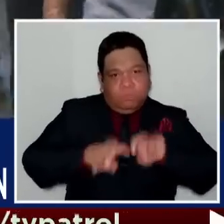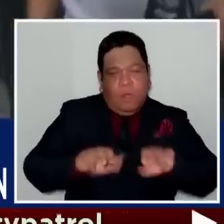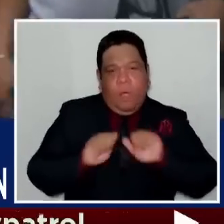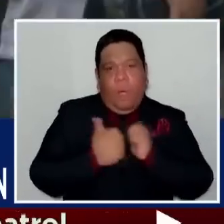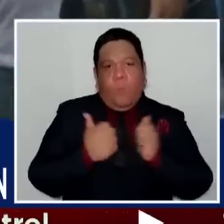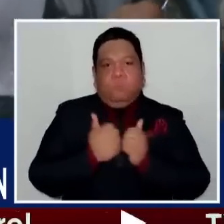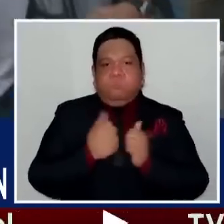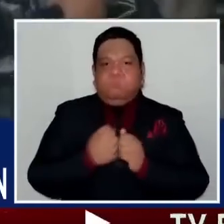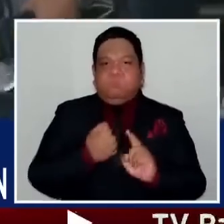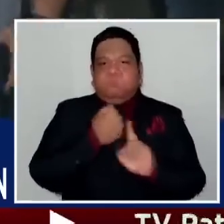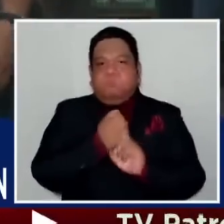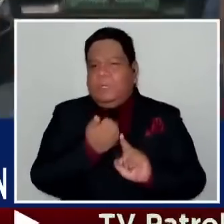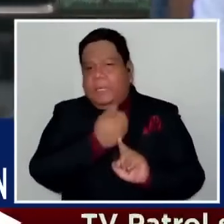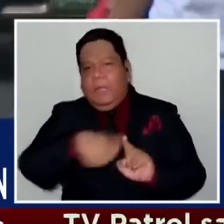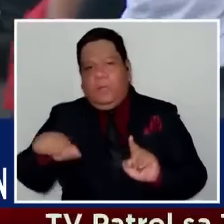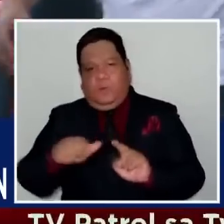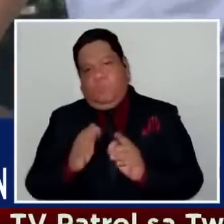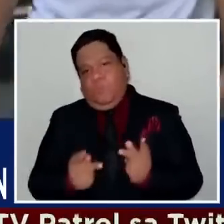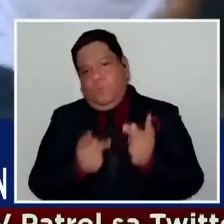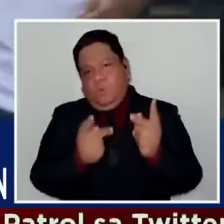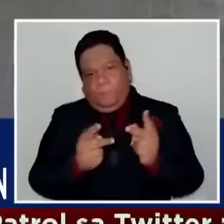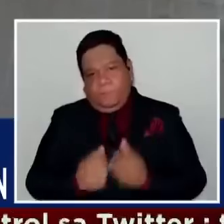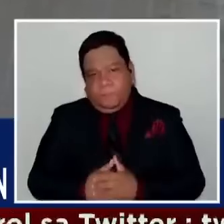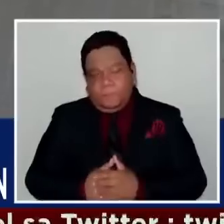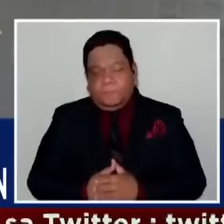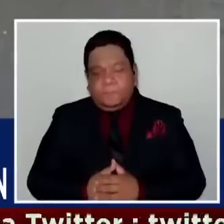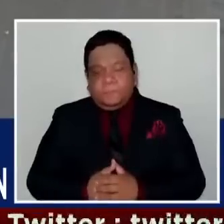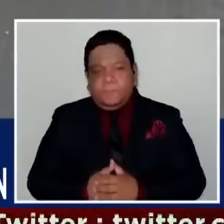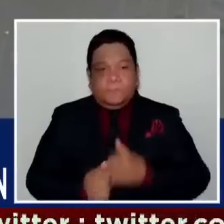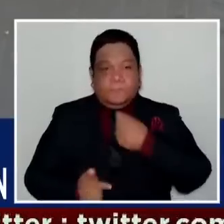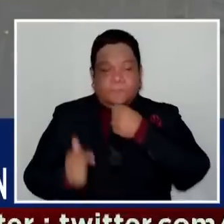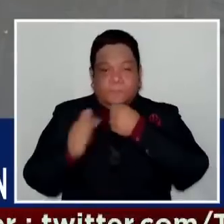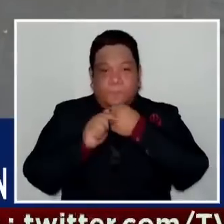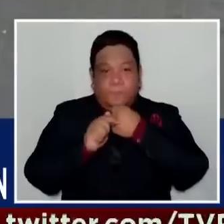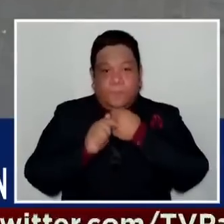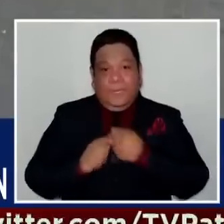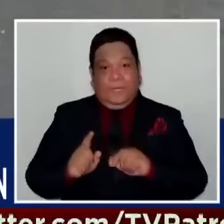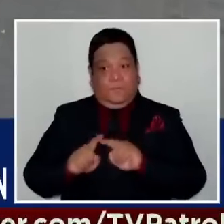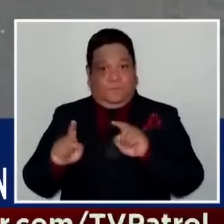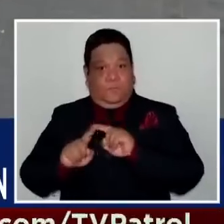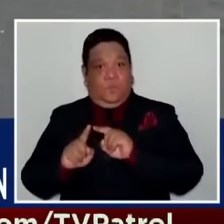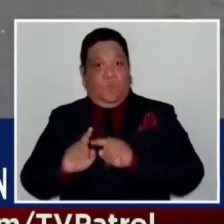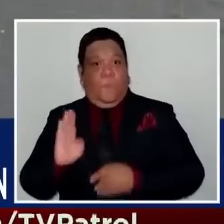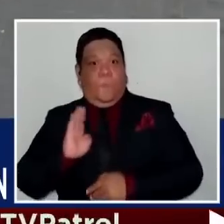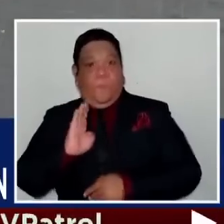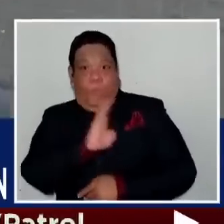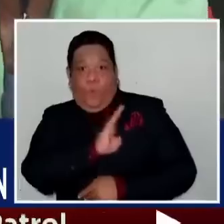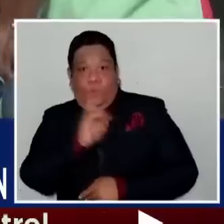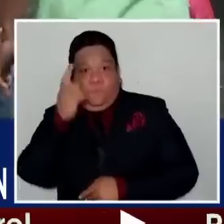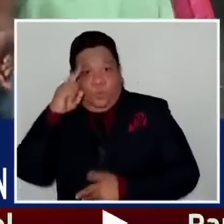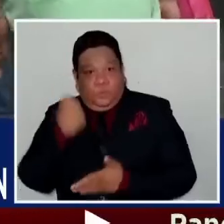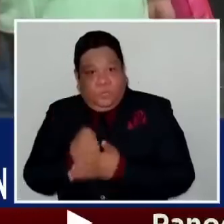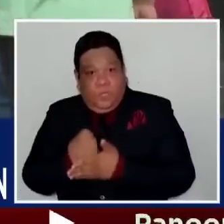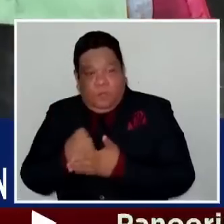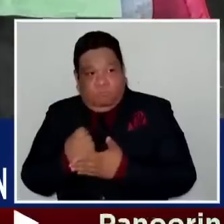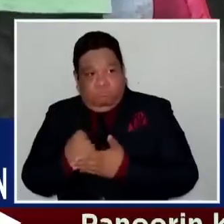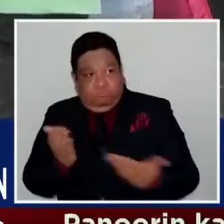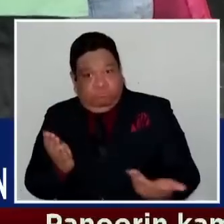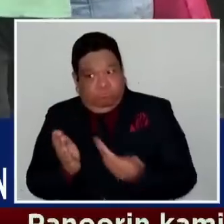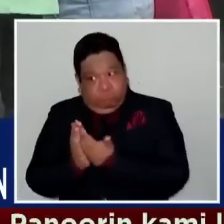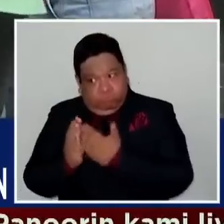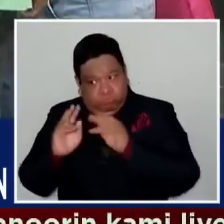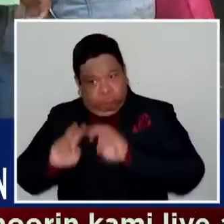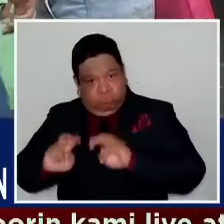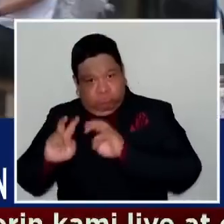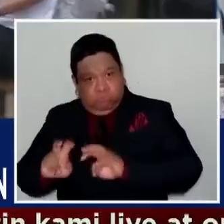proposal. At habang tinututukan ng regional wage, tripartite and productivity boards ang ibang benepisyo ng manggagawa, dapat